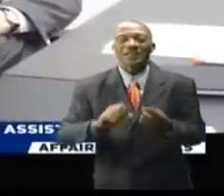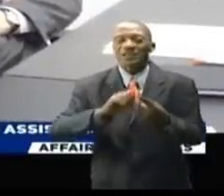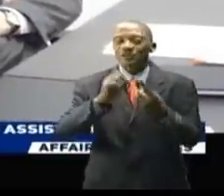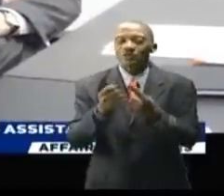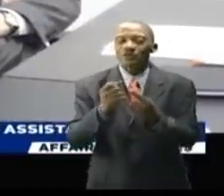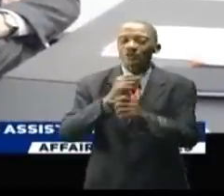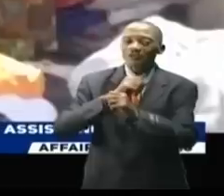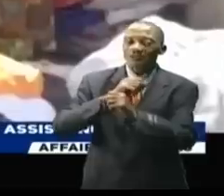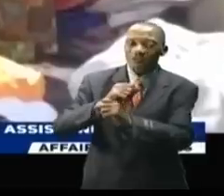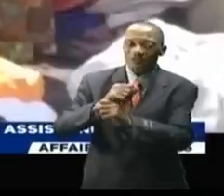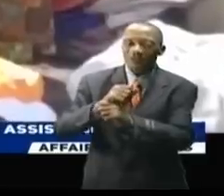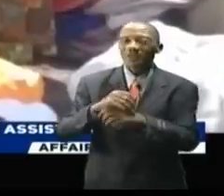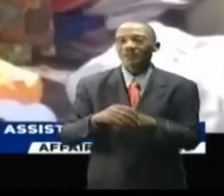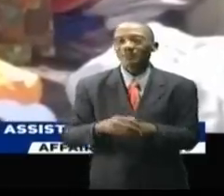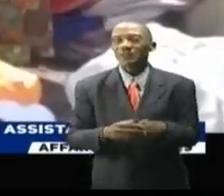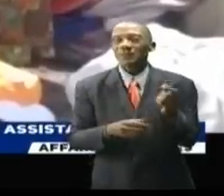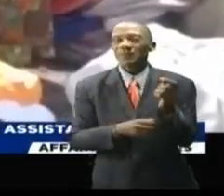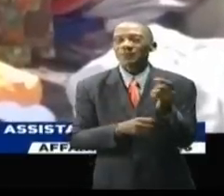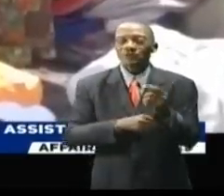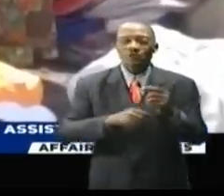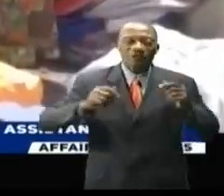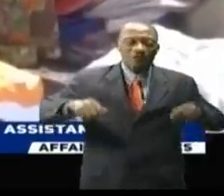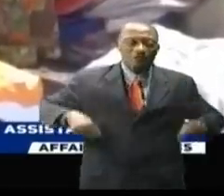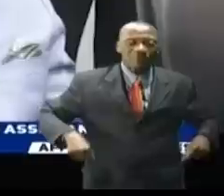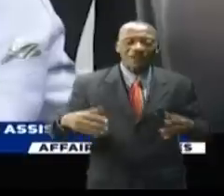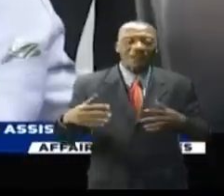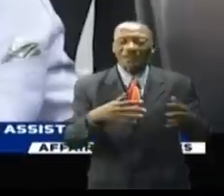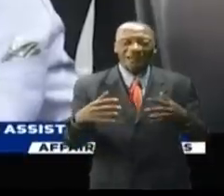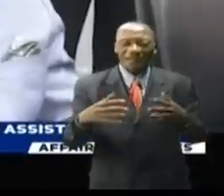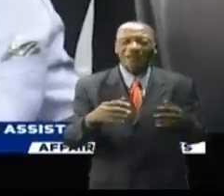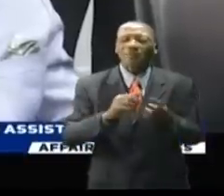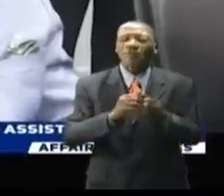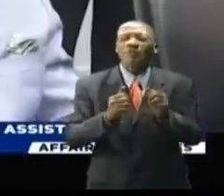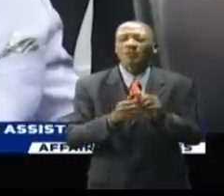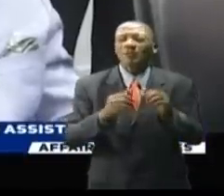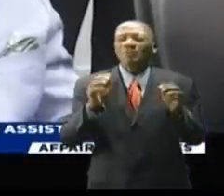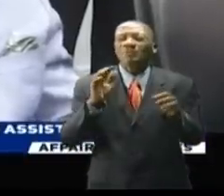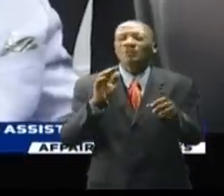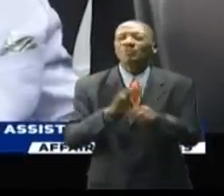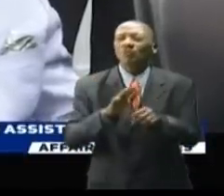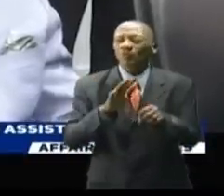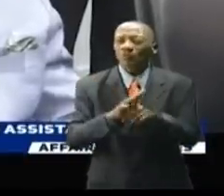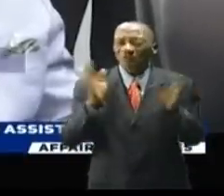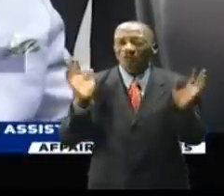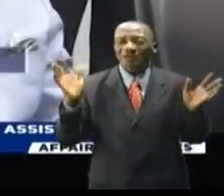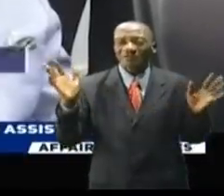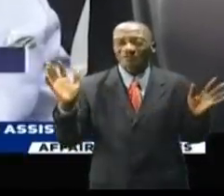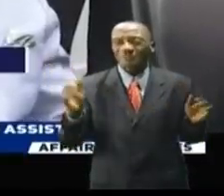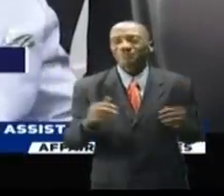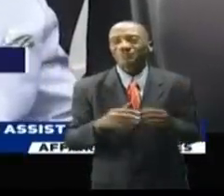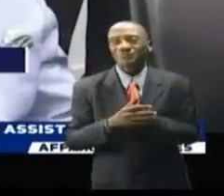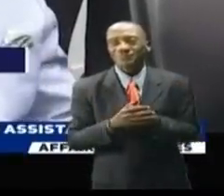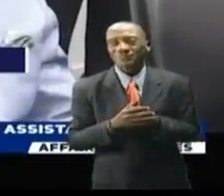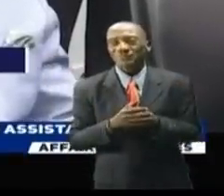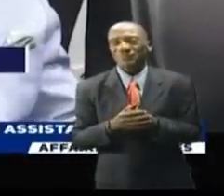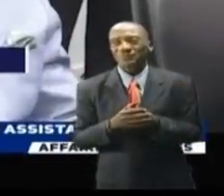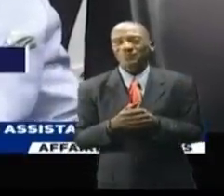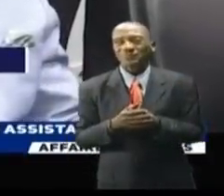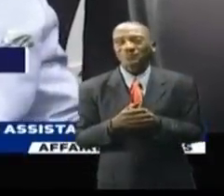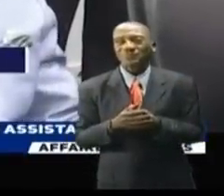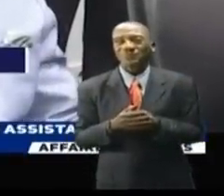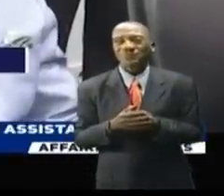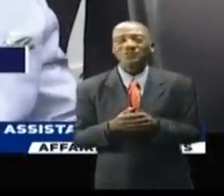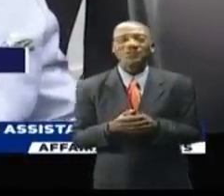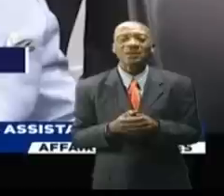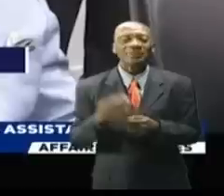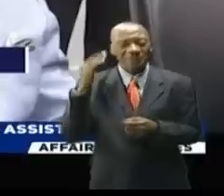terrain, l'essor des déplacés est plus que préoccupant. Le ministre Modeste Mutinga Mutushai l'explique en ces termes. Il y a